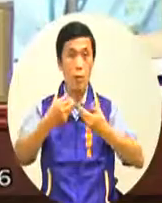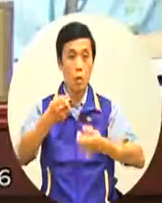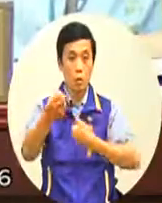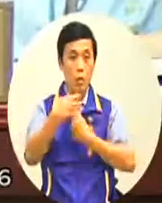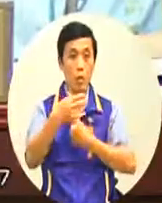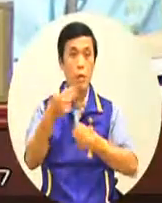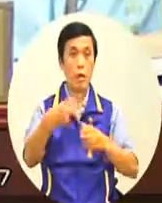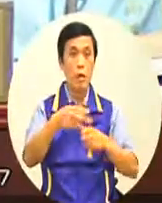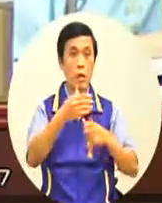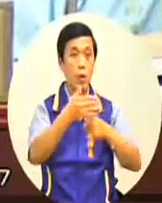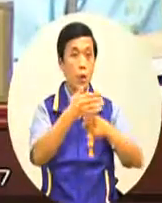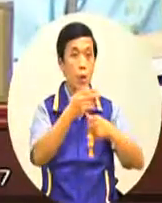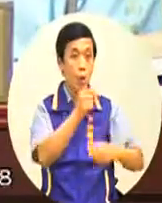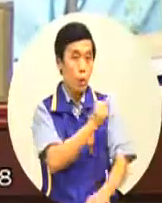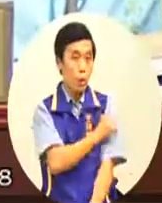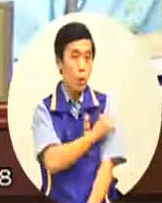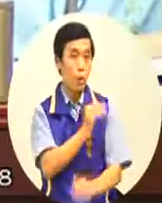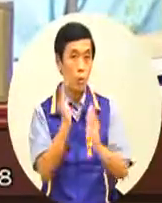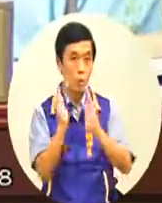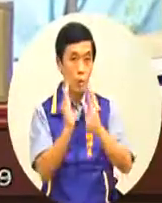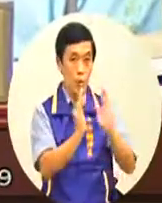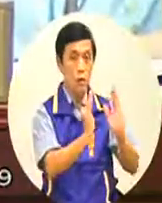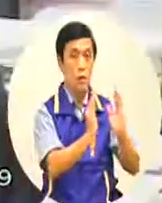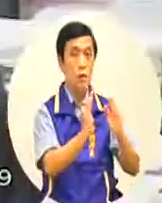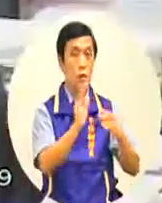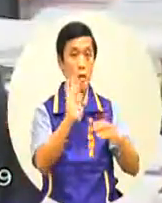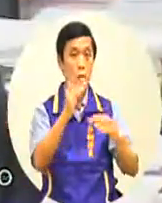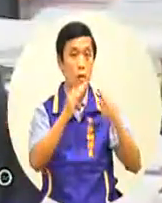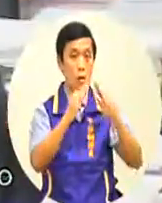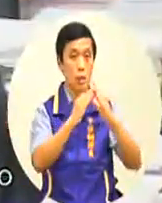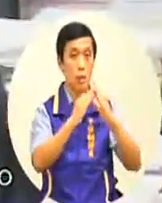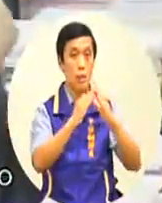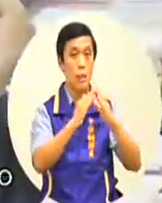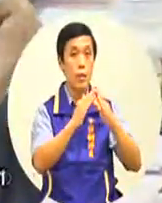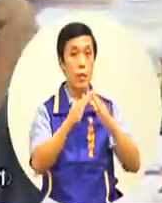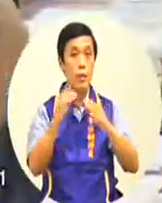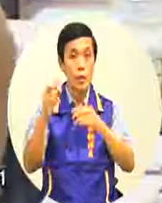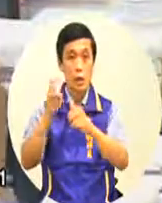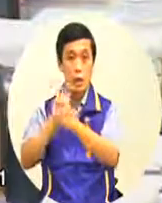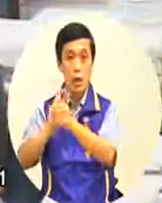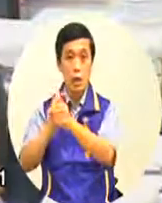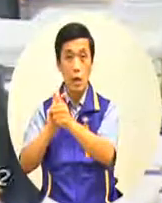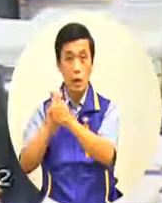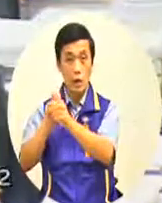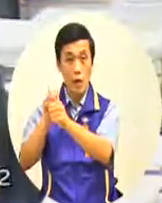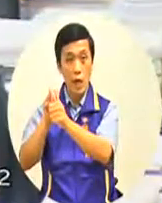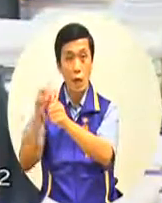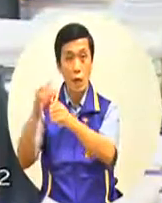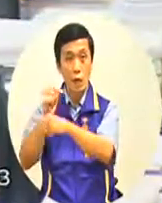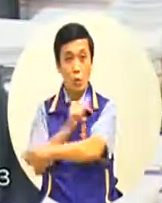的 护理之家跟养护机构是不一样， 不一样， 不一样。